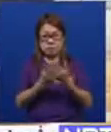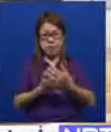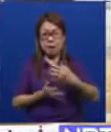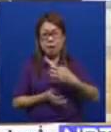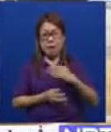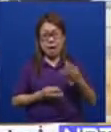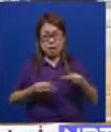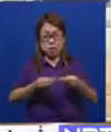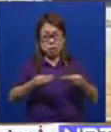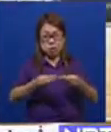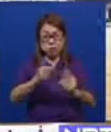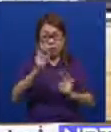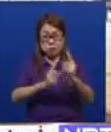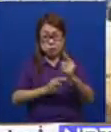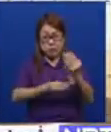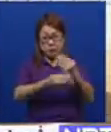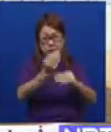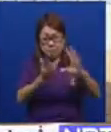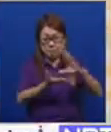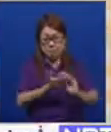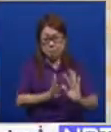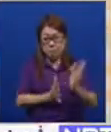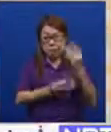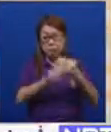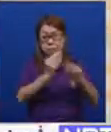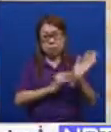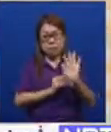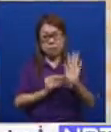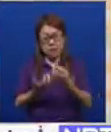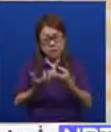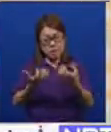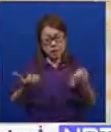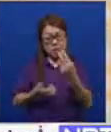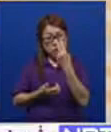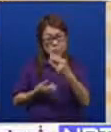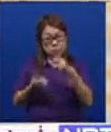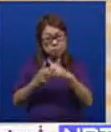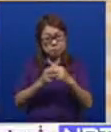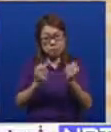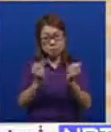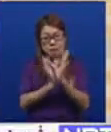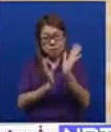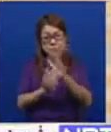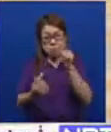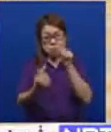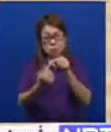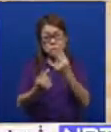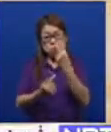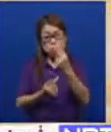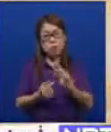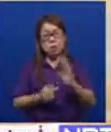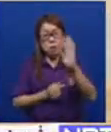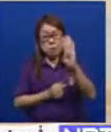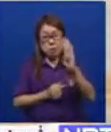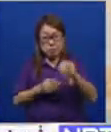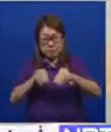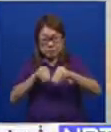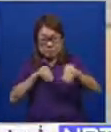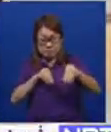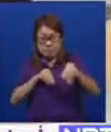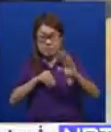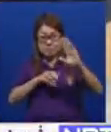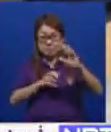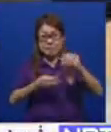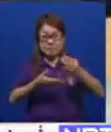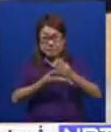ขายหนทมู่ในตลาดหักรรัทั้งหมดโดยจะพจารณาไม่ใหสงผกระทบต่อตลาดแต่จะเน้ไปที่ห้นของบริษัทลูกของรัฐพิษาอจที่